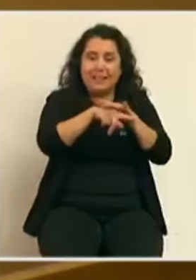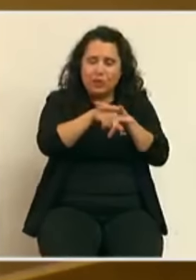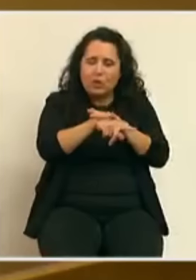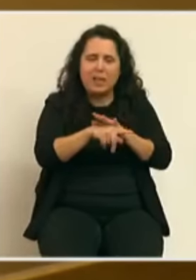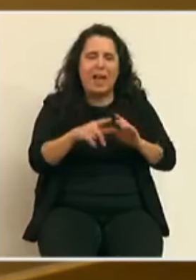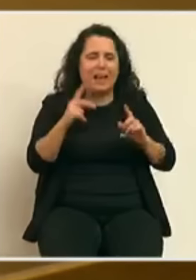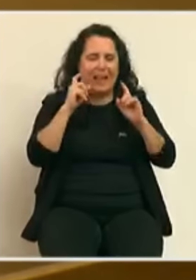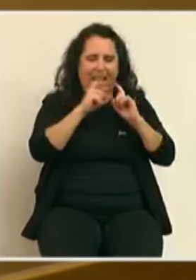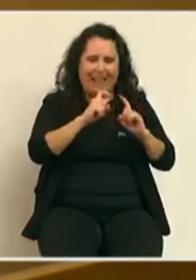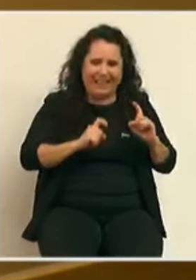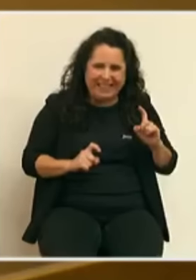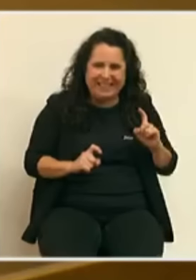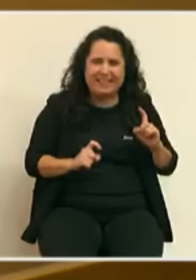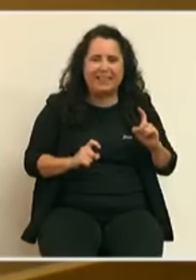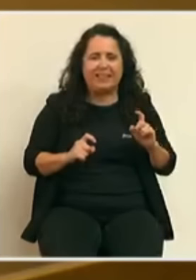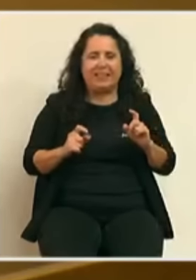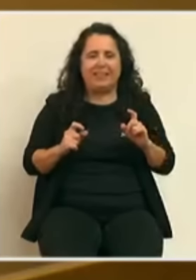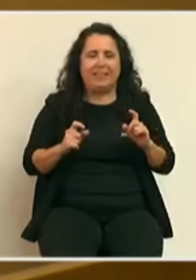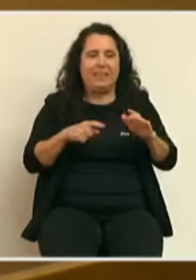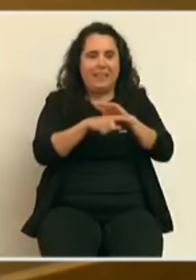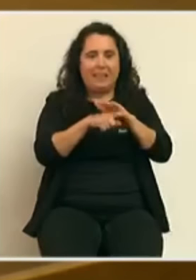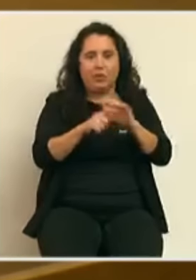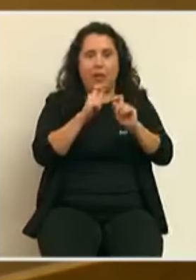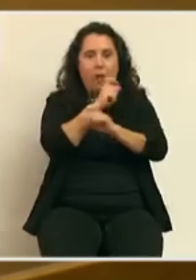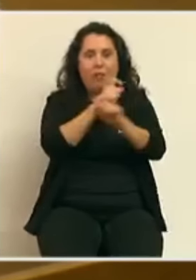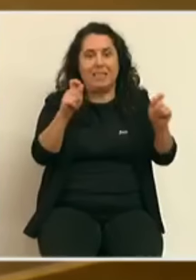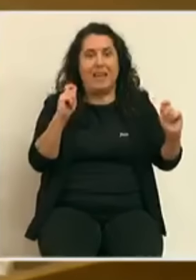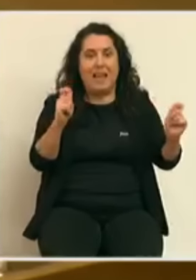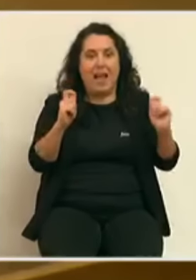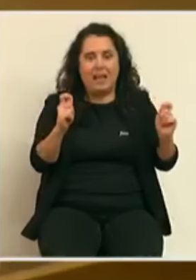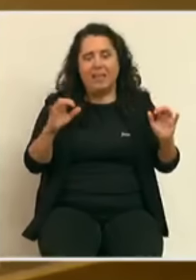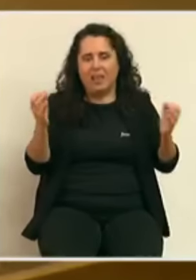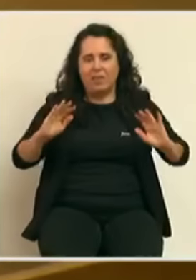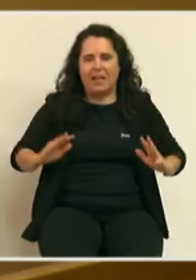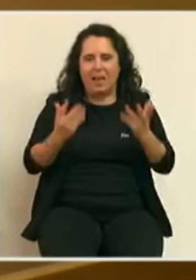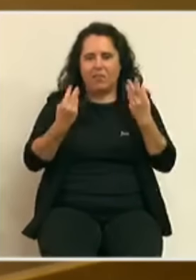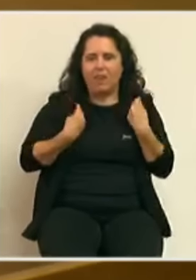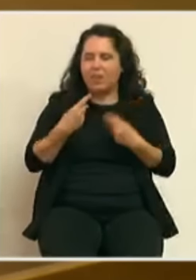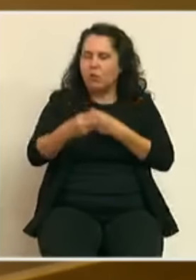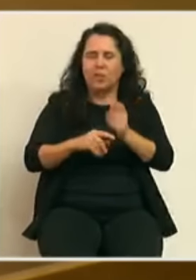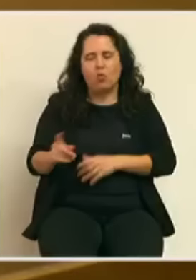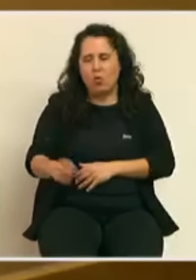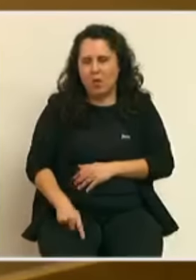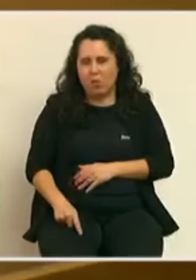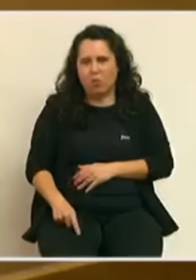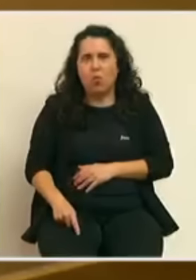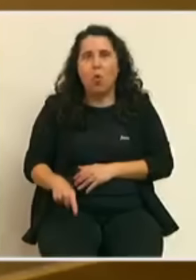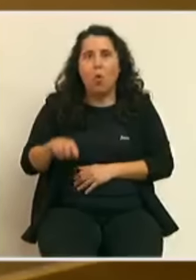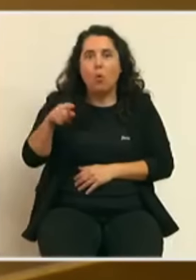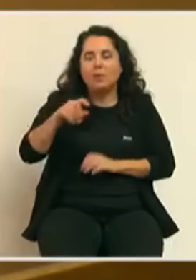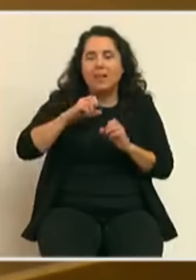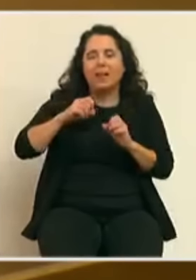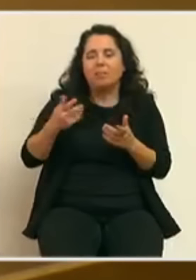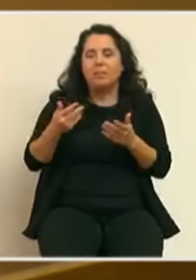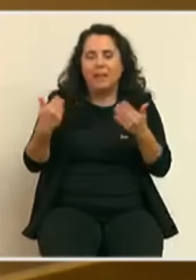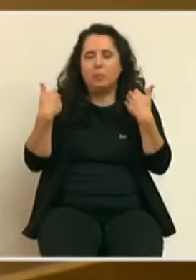aquesta crisi i enviant una alerta que hauria salvat vides. I és que vostè va dimitir de la